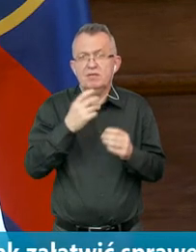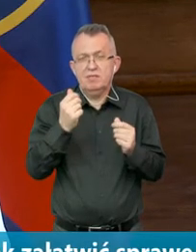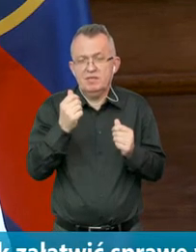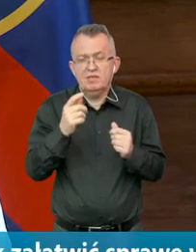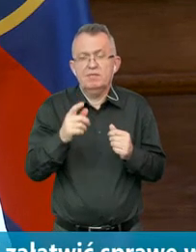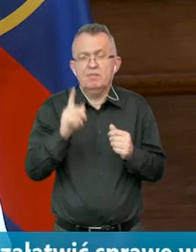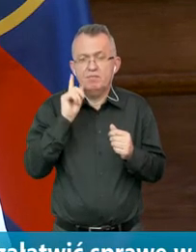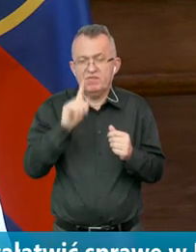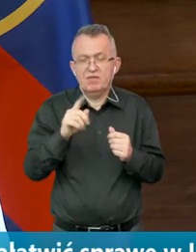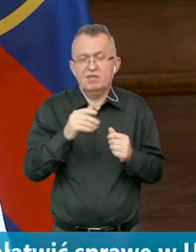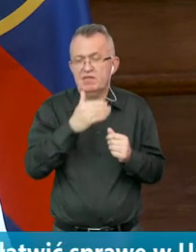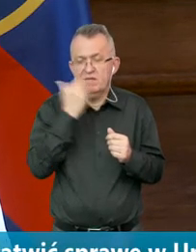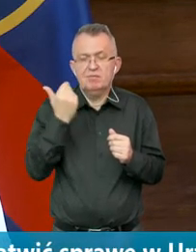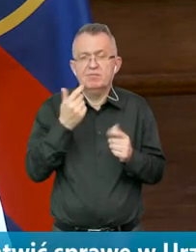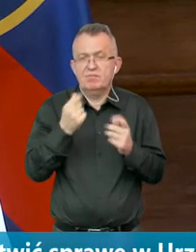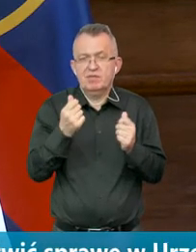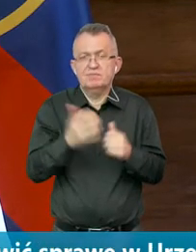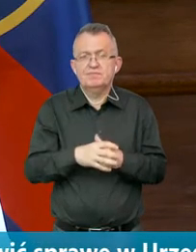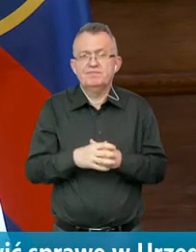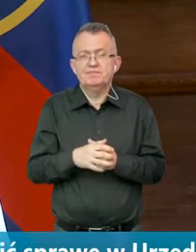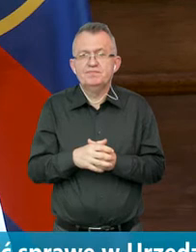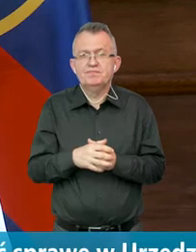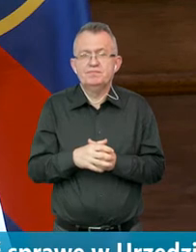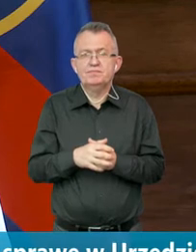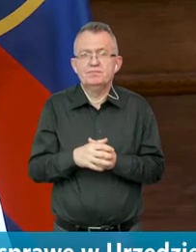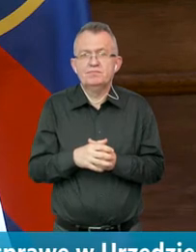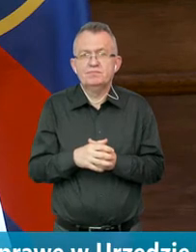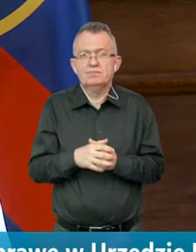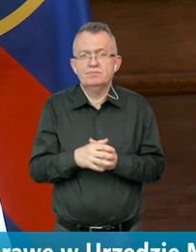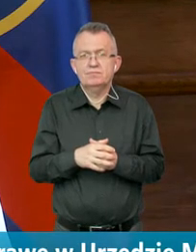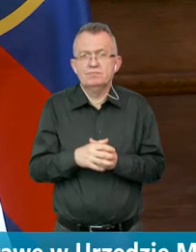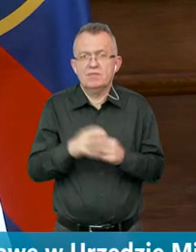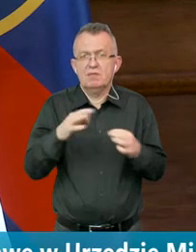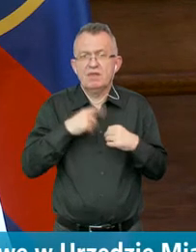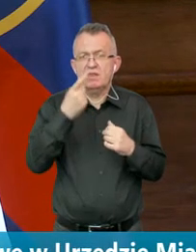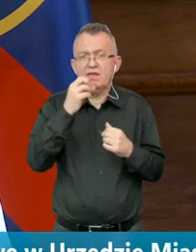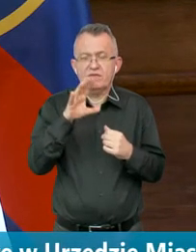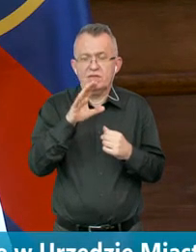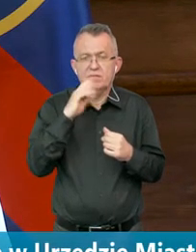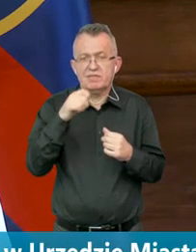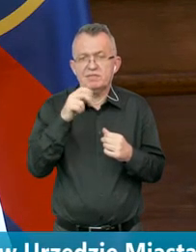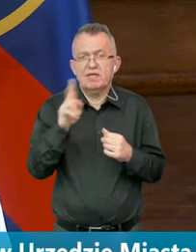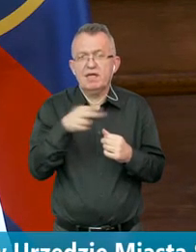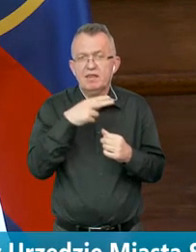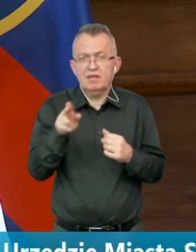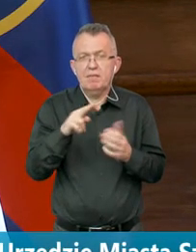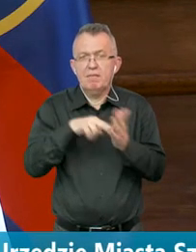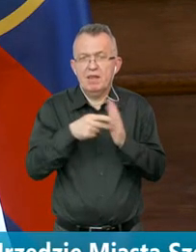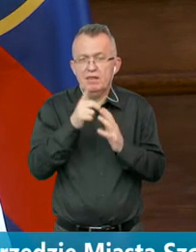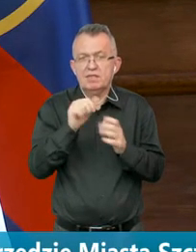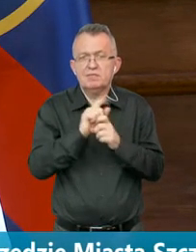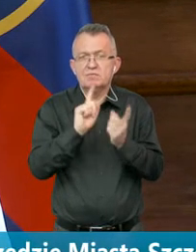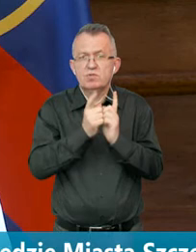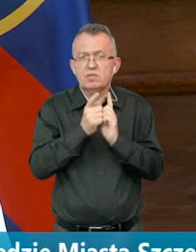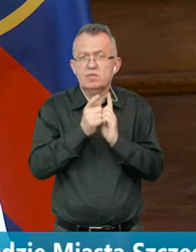mi, na pewno nie byłoby nas w takim zakresie stać. Pan Dawid. Panie prezydencie, na kiedy planuje pan spotkanie z